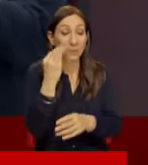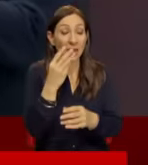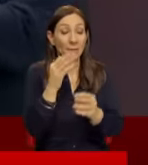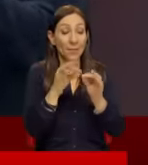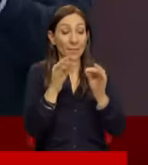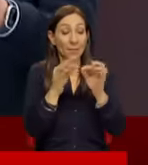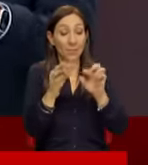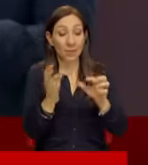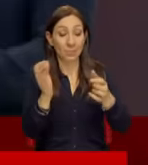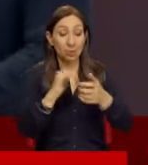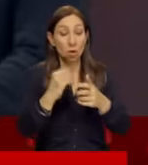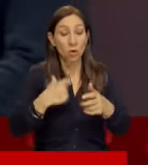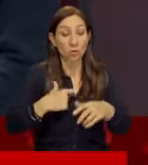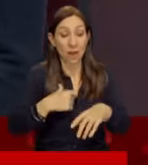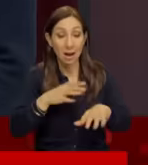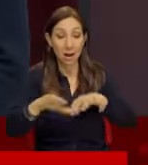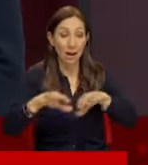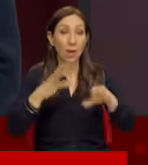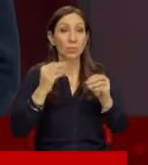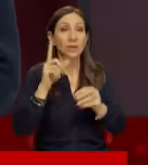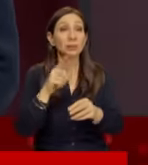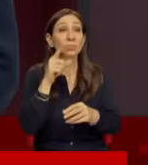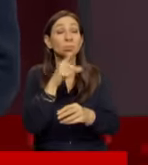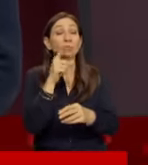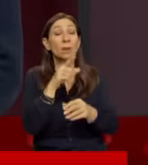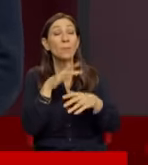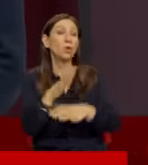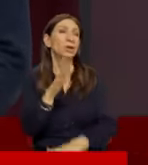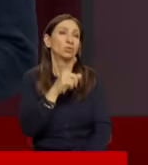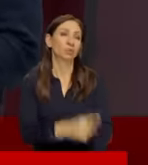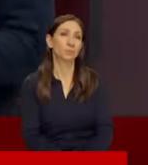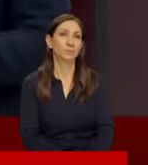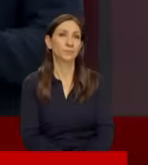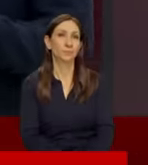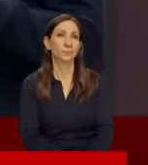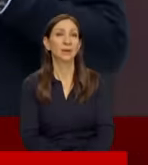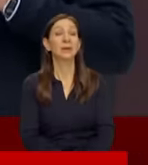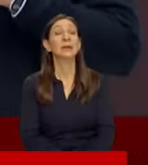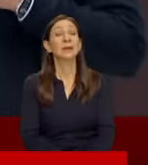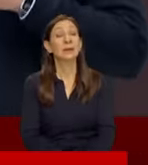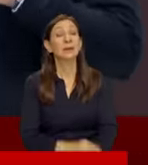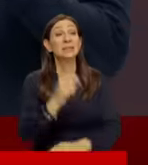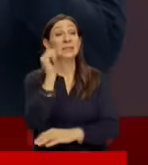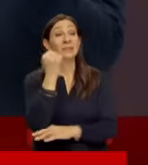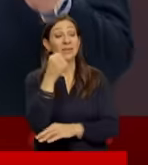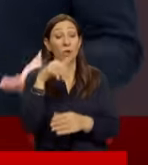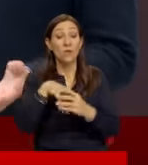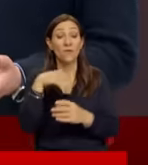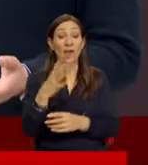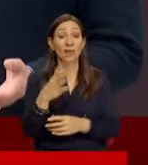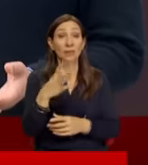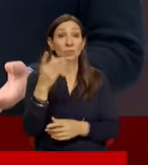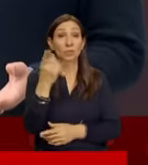Birlik Sivas birliklerini özel değerlendirmek lazım. Şimdi burada protestodur bu. Şimdi çünkü Sivaslı seçmen için